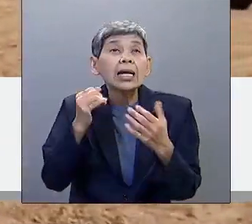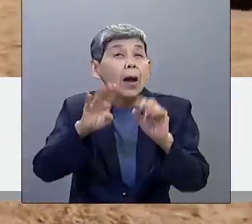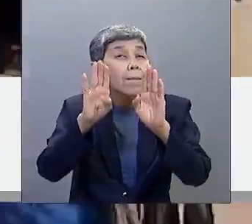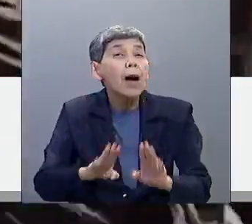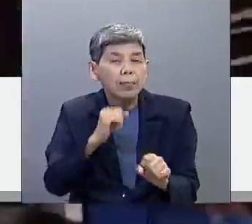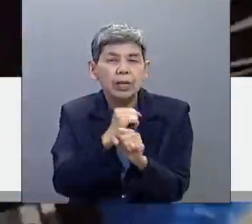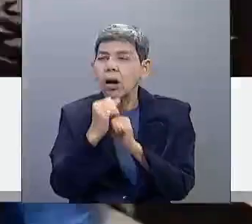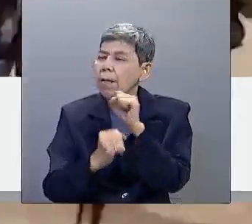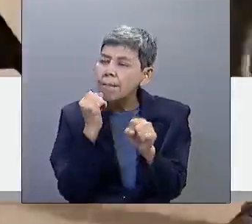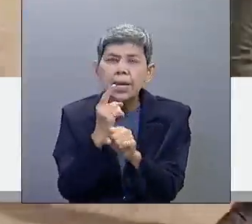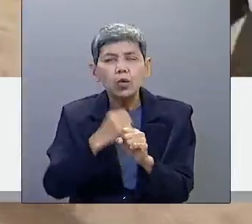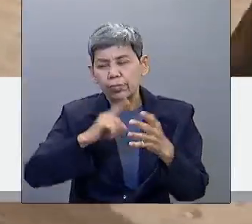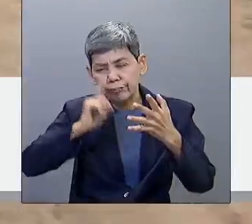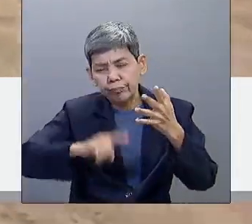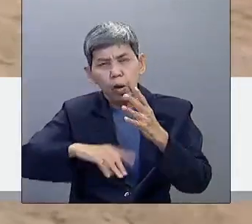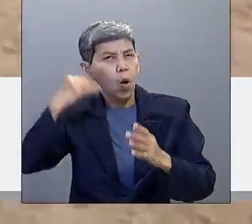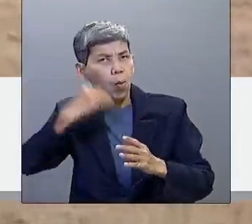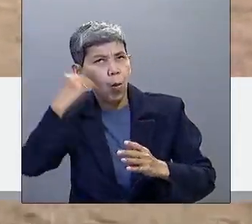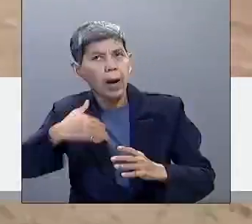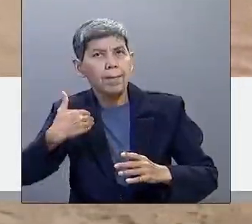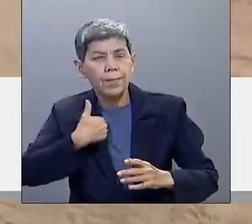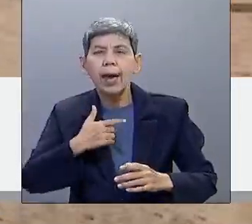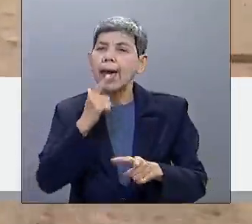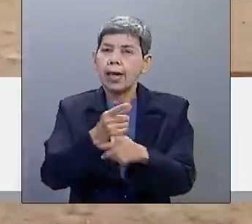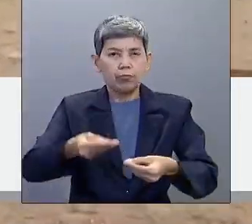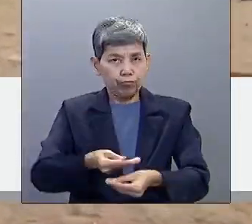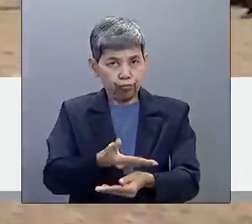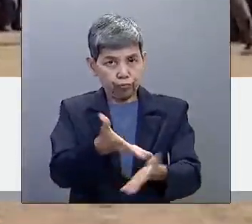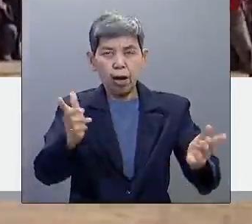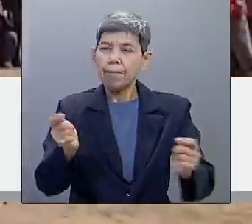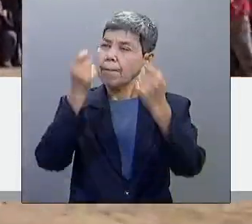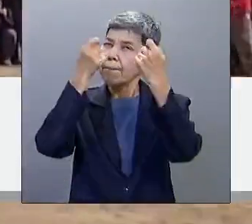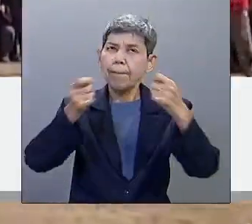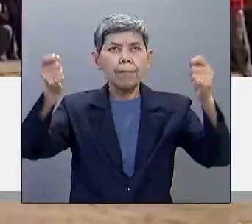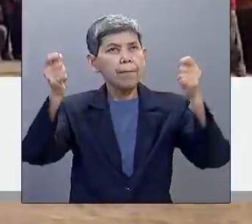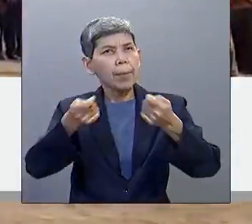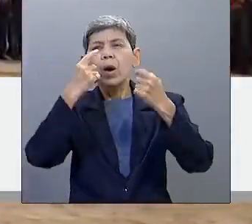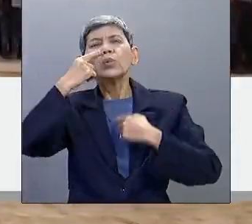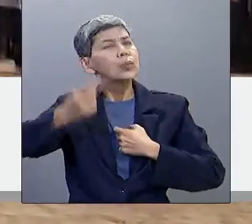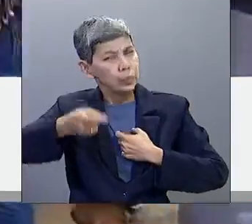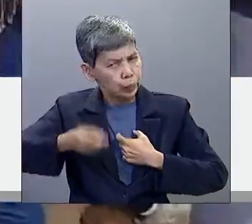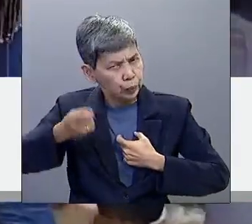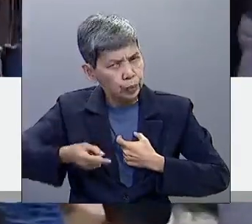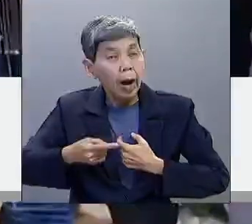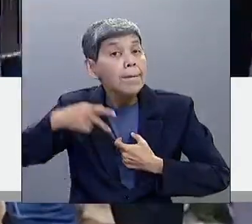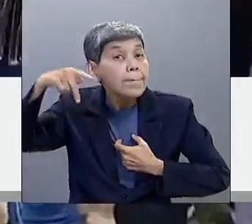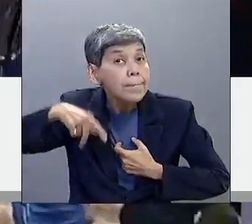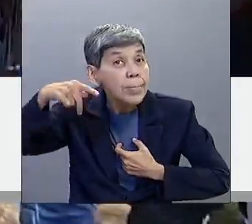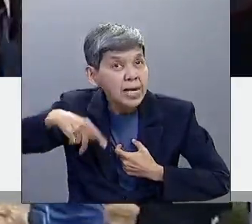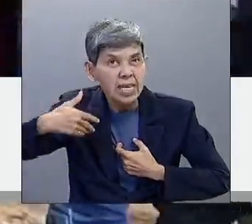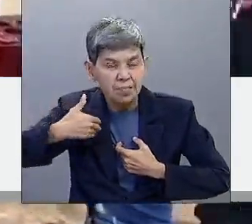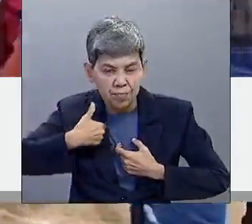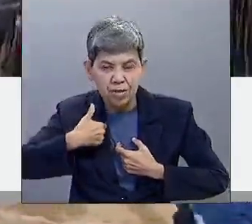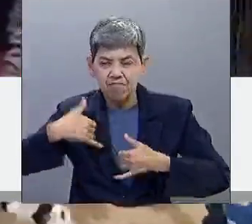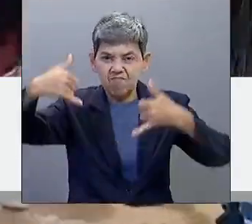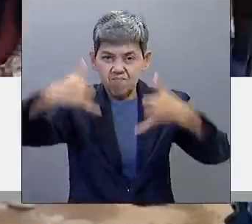ยจัดเป็นประจำทุกสิ้นปีหลักๆคือเขามีงานเลี้ยงนะคะงานฉลองเต้นรำปีใหม่ตามปกตินี่แหละแต่พิเศษคือจะมีเวที